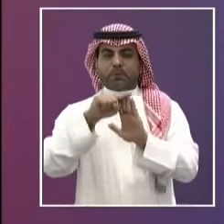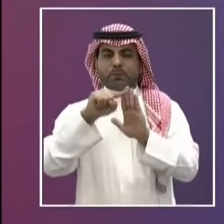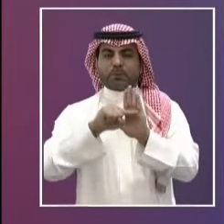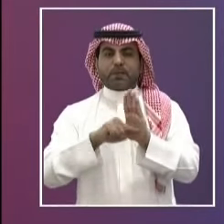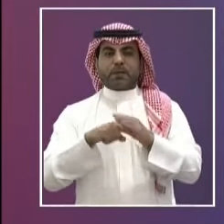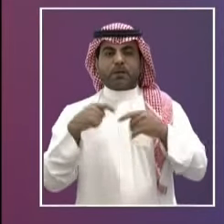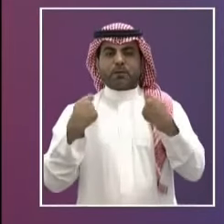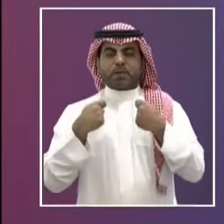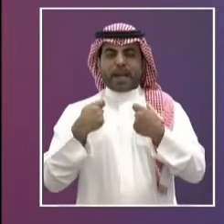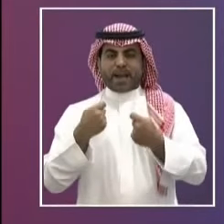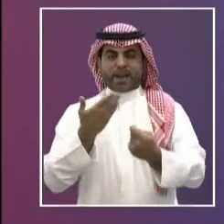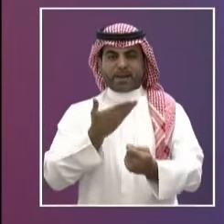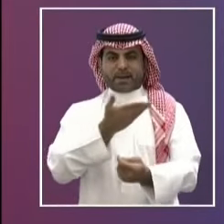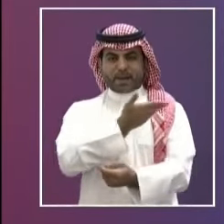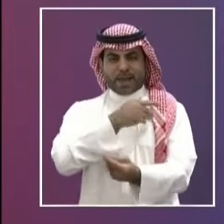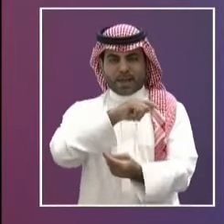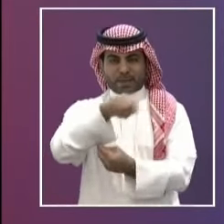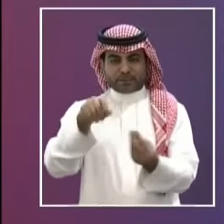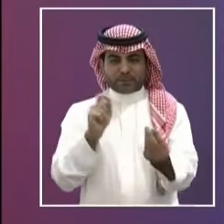طورته وزارة الحج